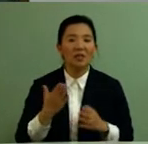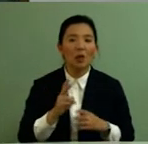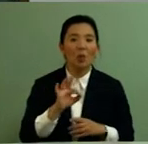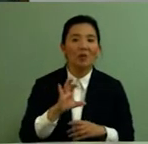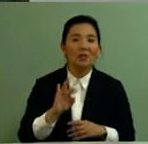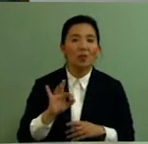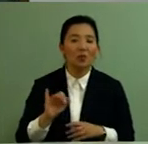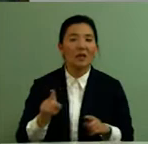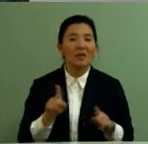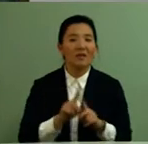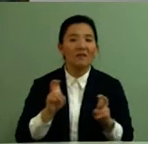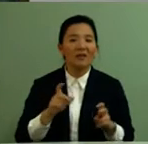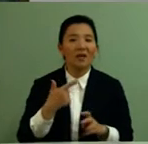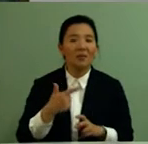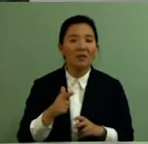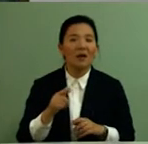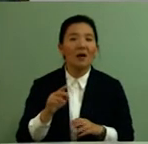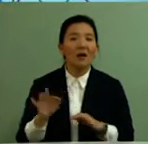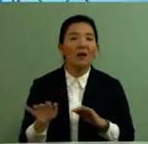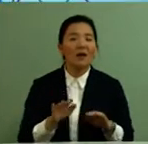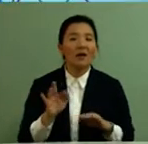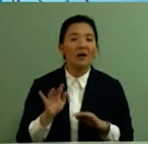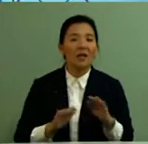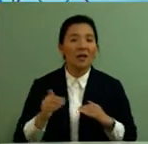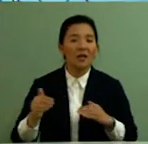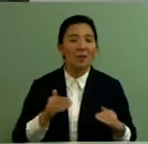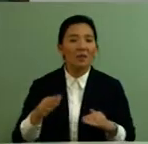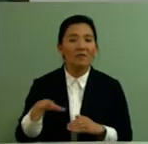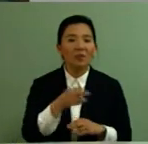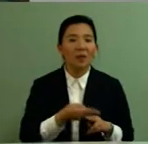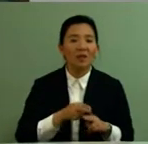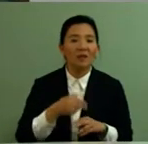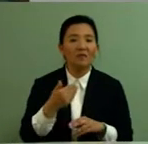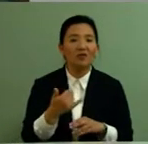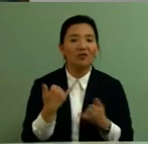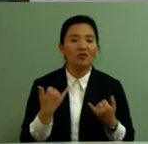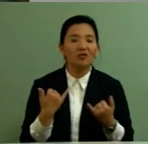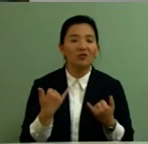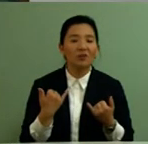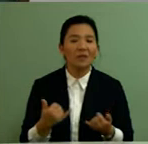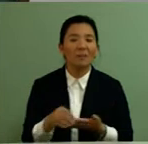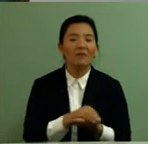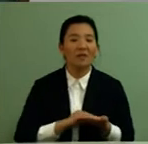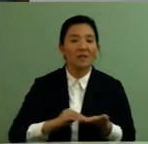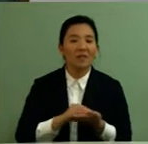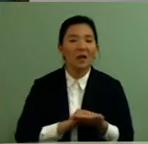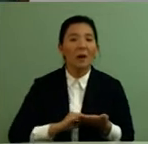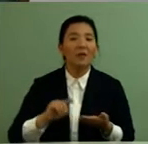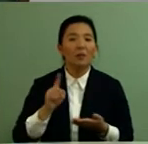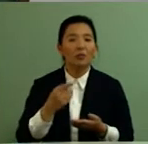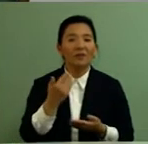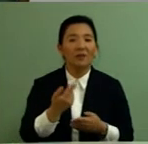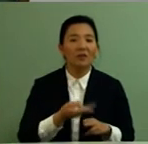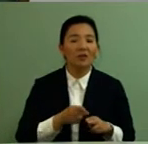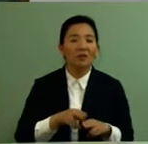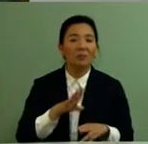косинуса, называются гармоническими колебаниями. Все это вы сейчас повторяете, потому что вы это